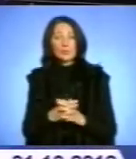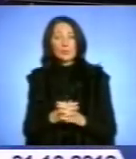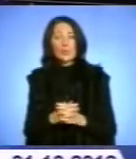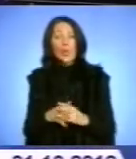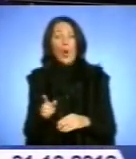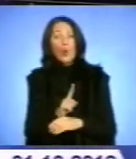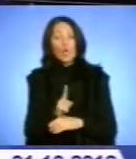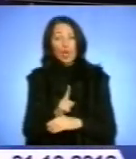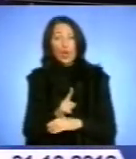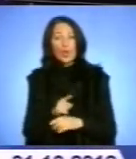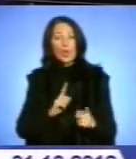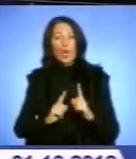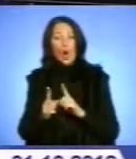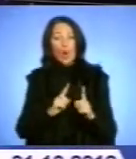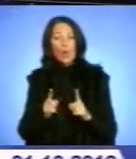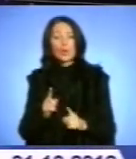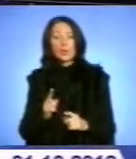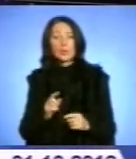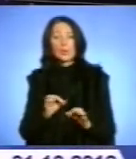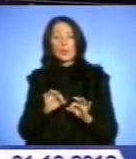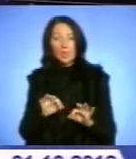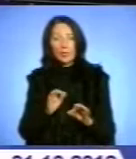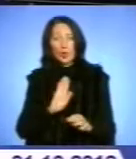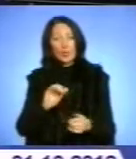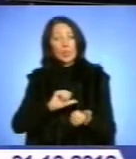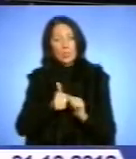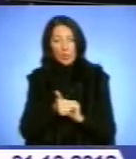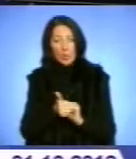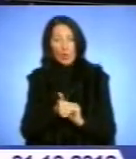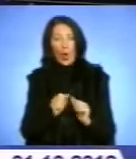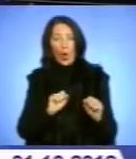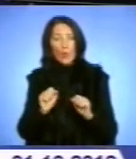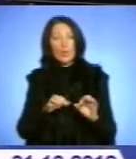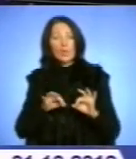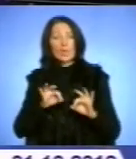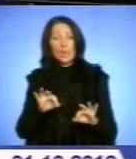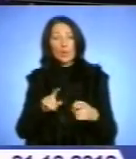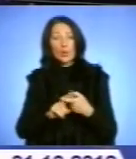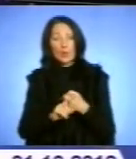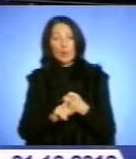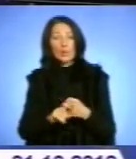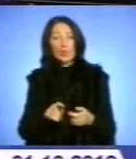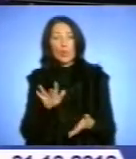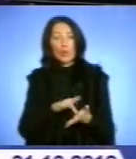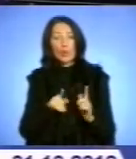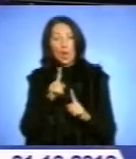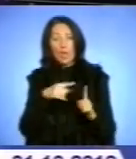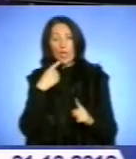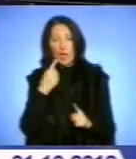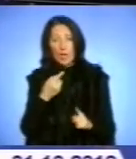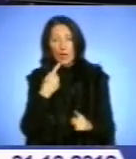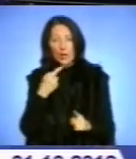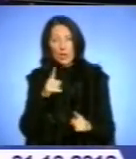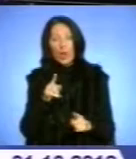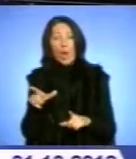У Тернополі рух транспорту у поминальний день буде змінено. В управлінні транспорту, комунікацій та зв'язку міської ради запевняють, що проблем